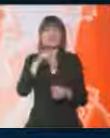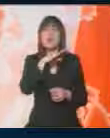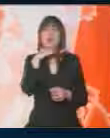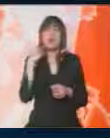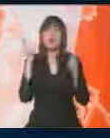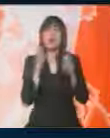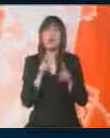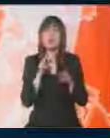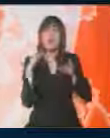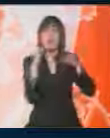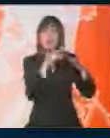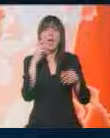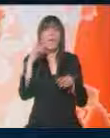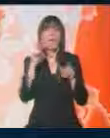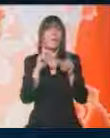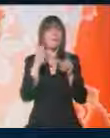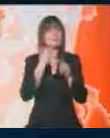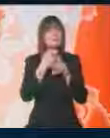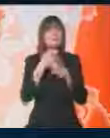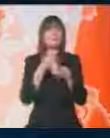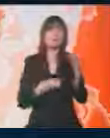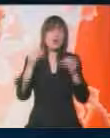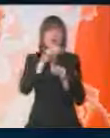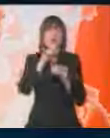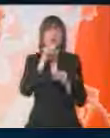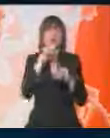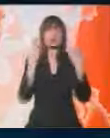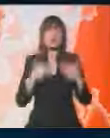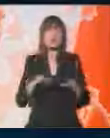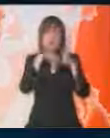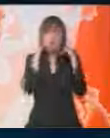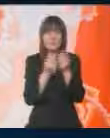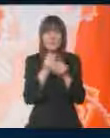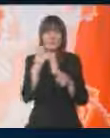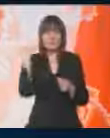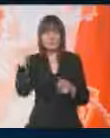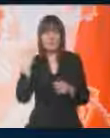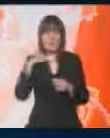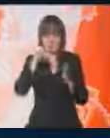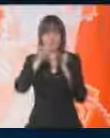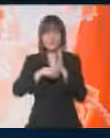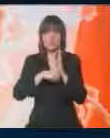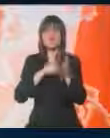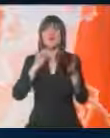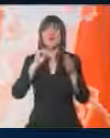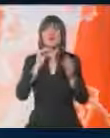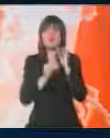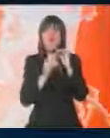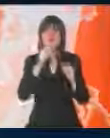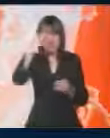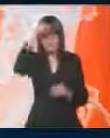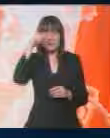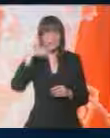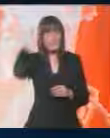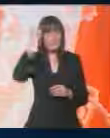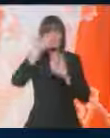manje uticaja, da bi EULEX možda dodatno izgubio na svom konkretnom uticaju na terenu, što u ovom trenutku je problem za Srbe na Kosovu